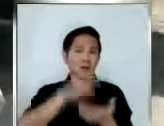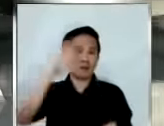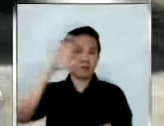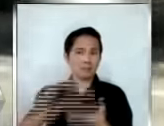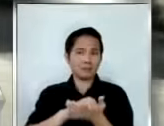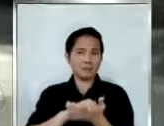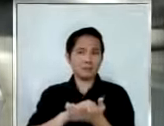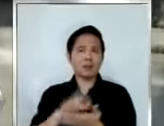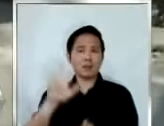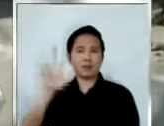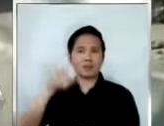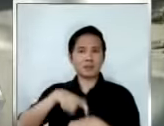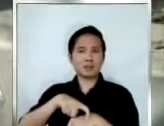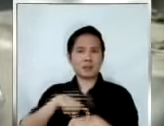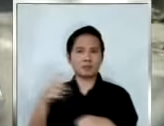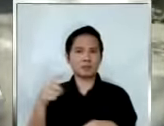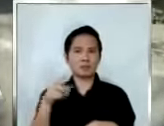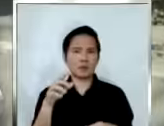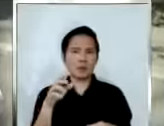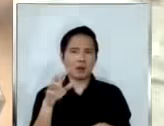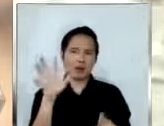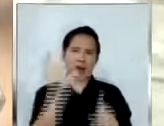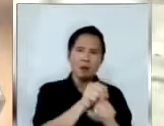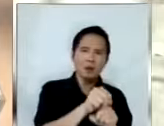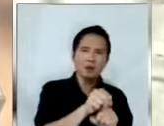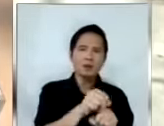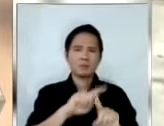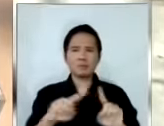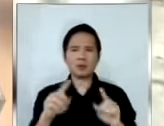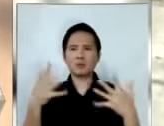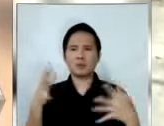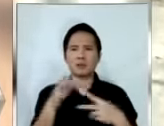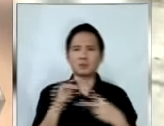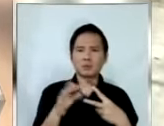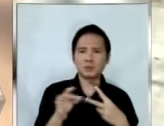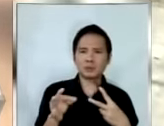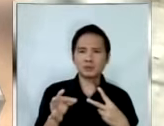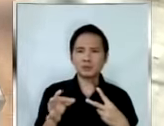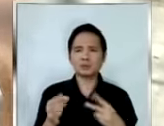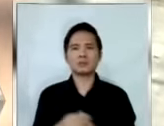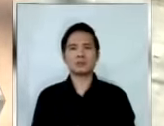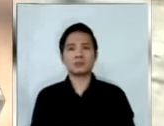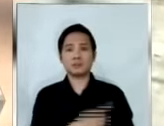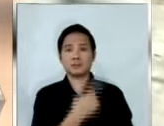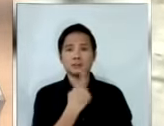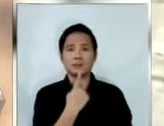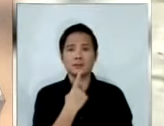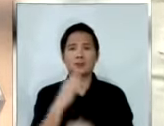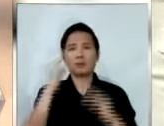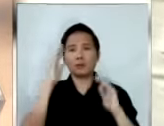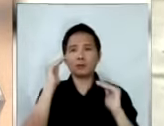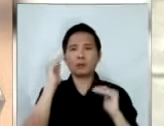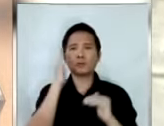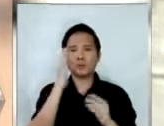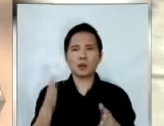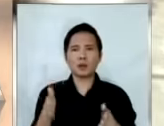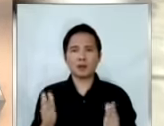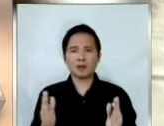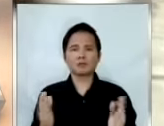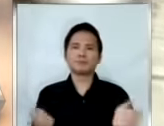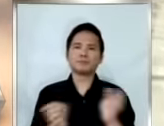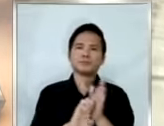Pero wala naman daw silang choice. Sana payagan na ho. Kasi gaya niya, kung babiyahe ho, mas